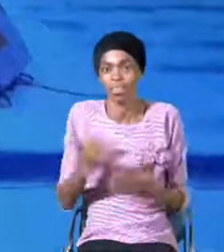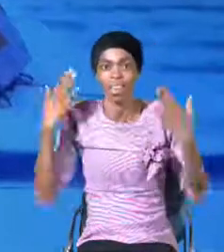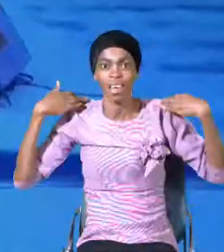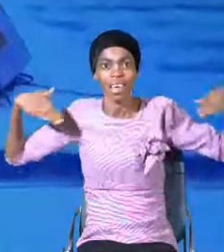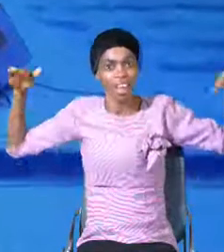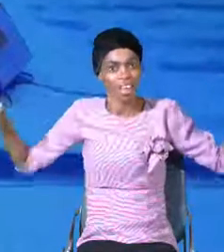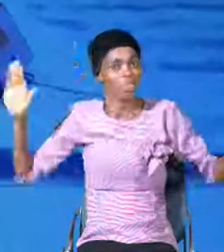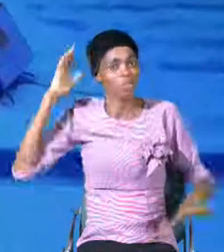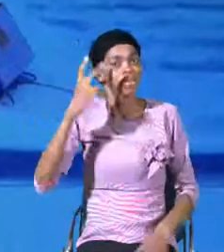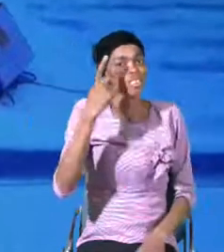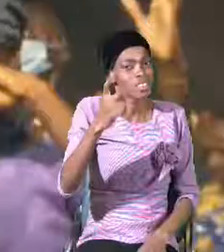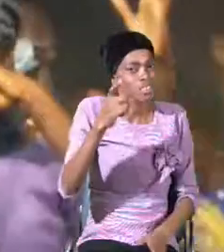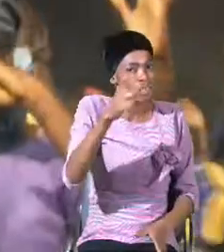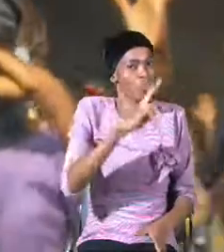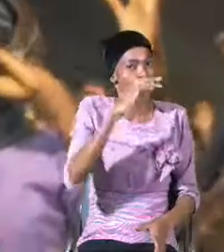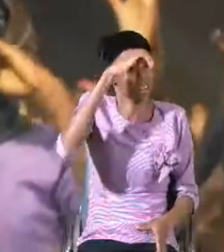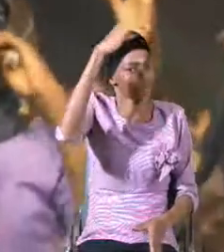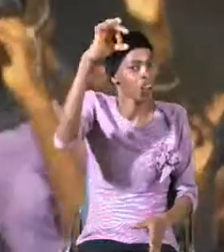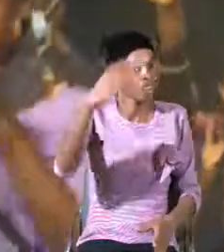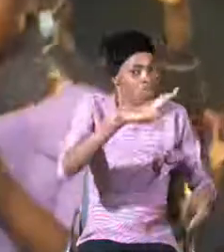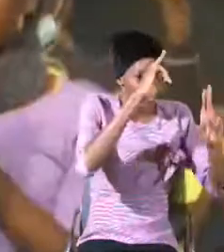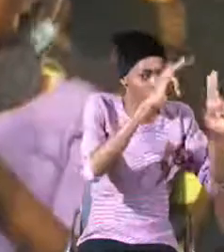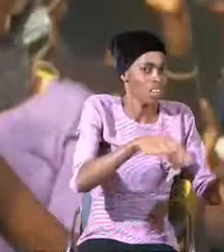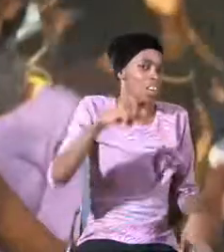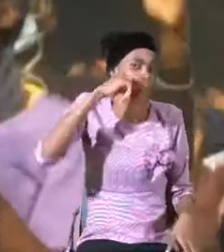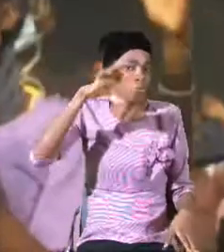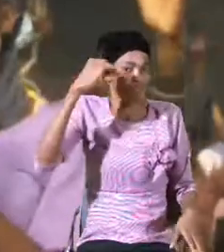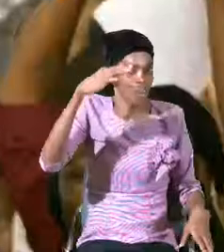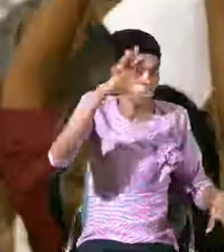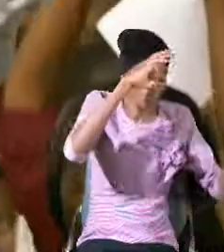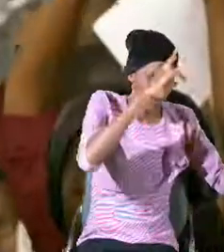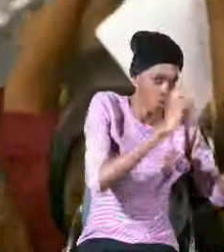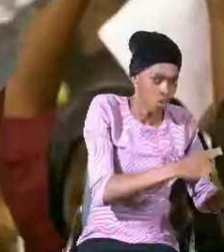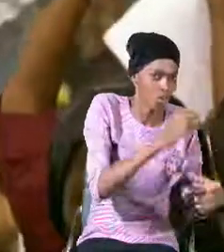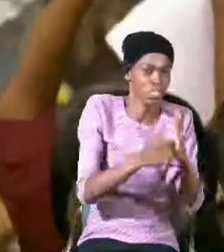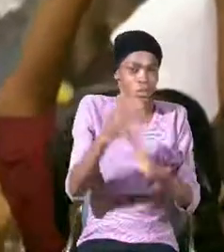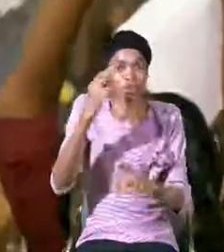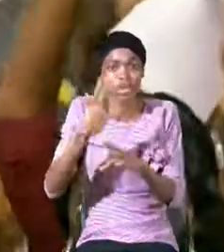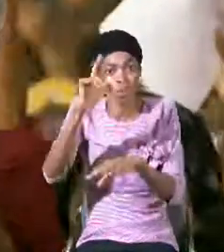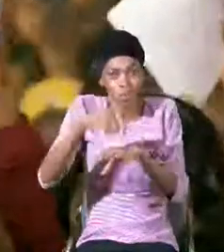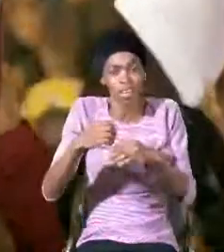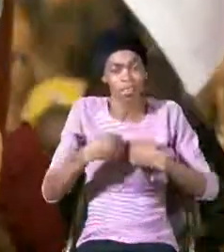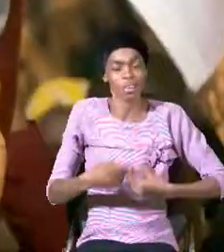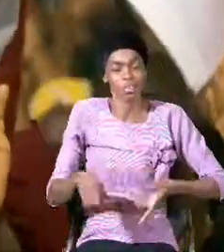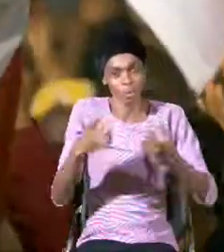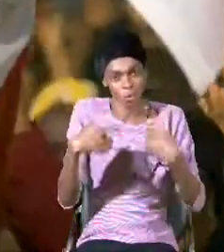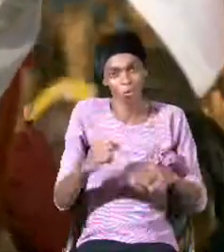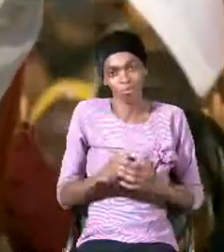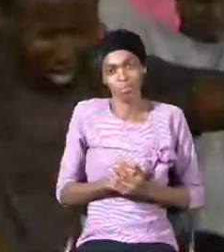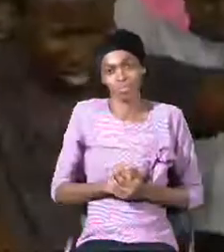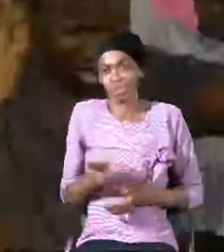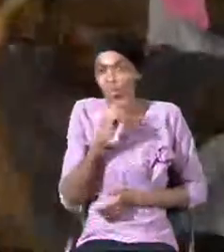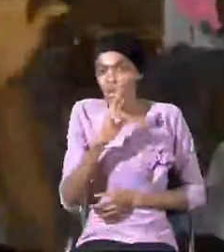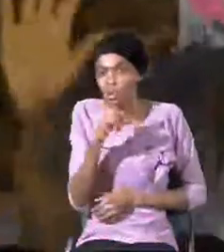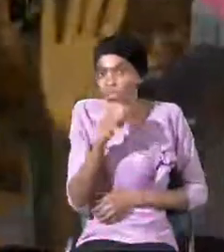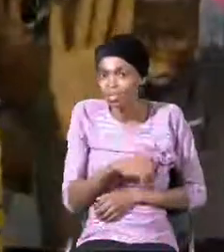Les anges verront la couronne d'honneur, la marque d'honneur. L'heure a sonné. Où